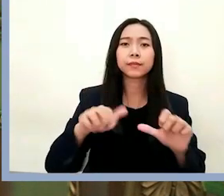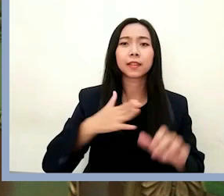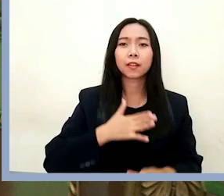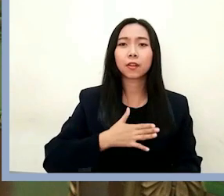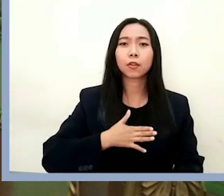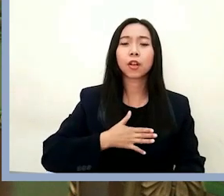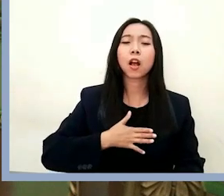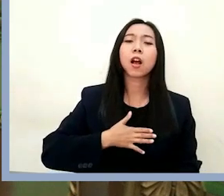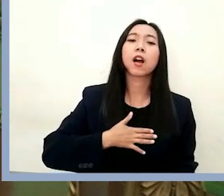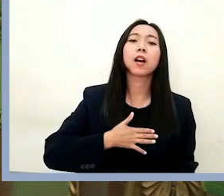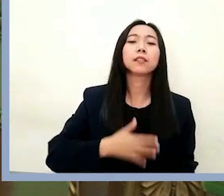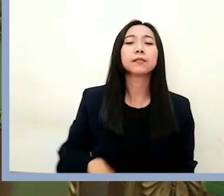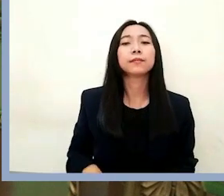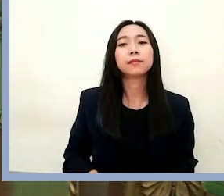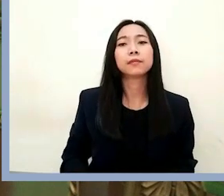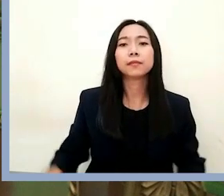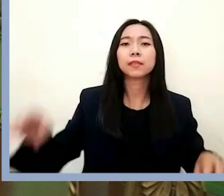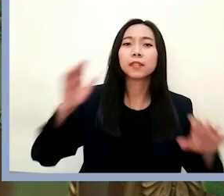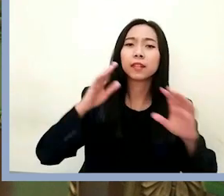terus aku